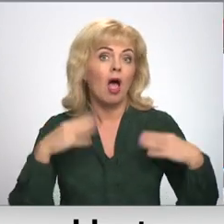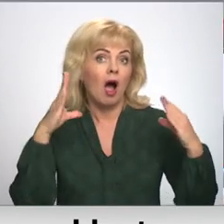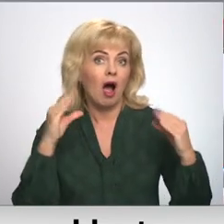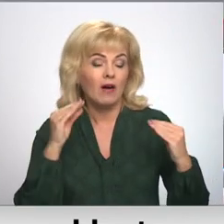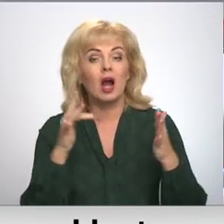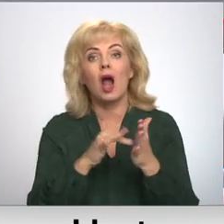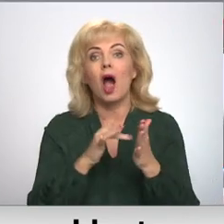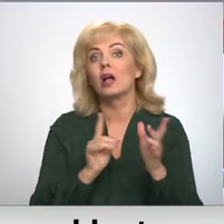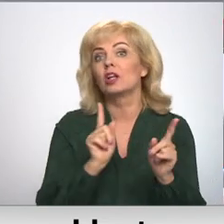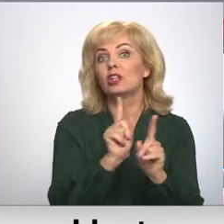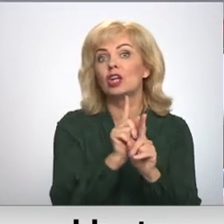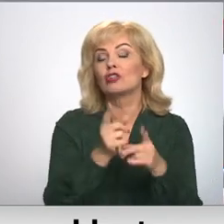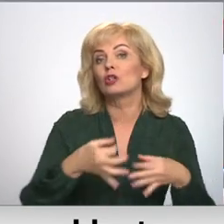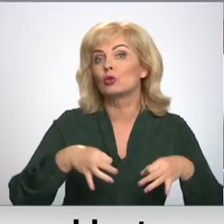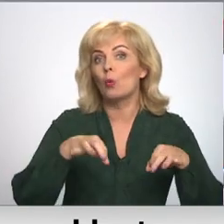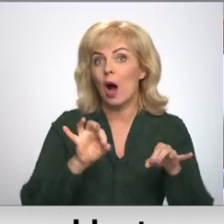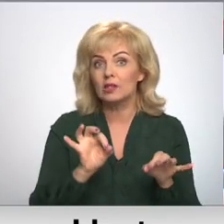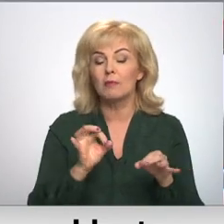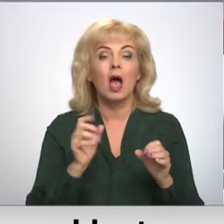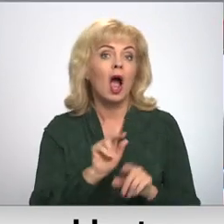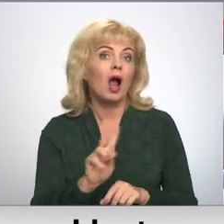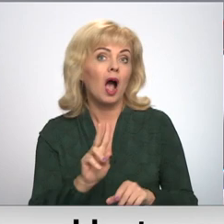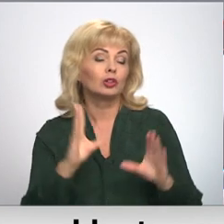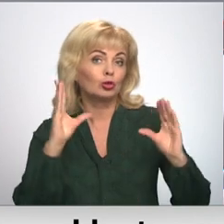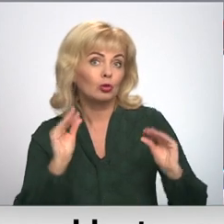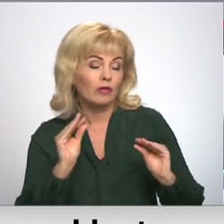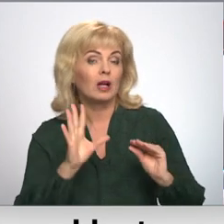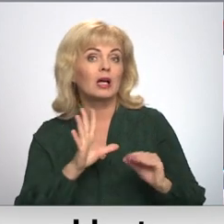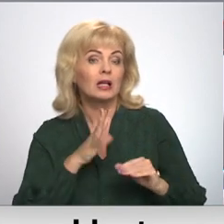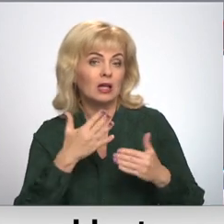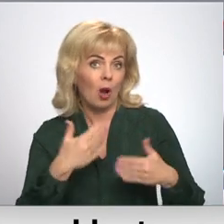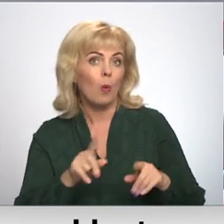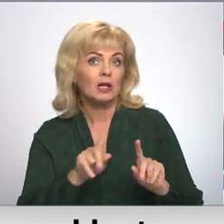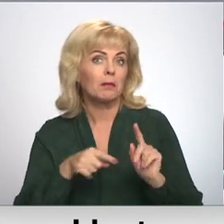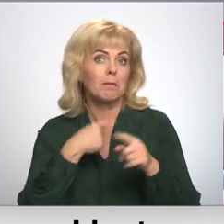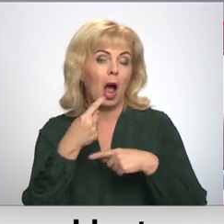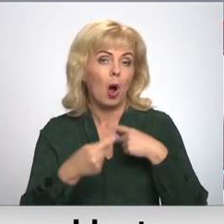lūdzu, kāda ir šīs tikšanās nozīme un kas tad šovakar ir pārunāts?